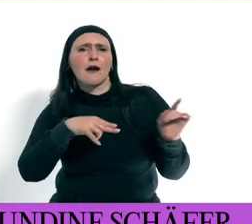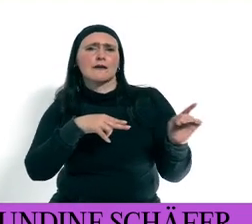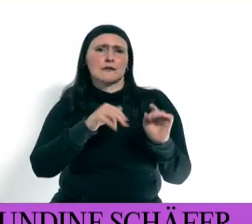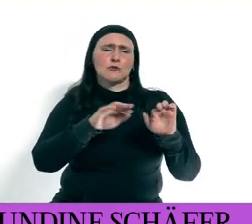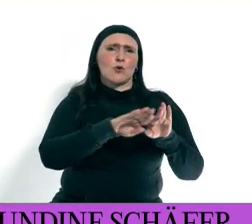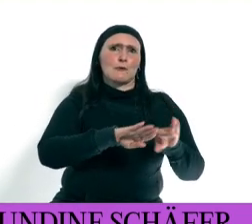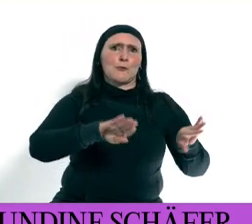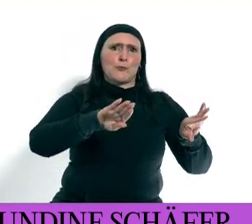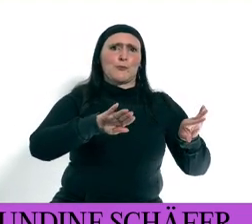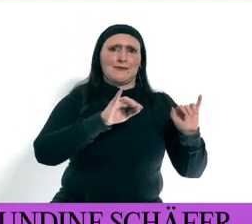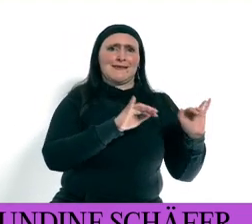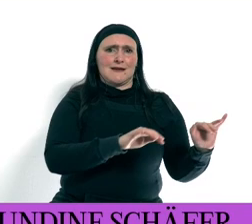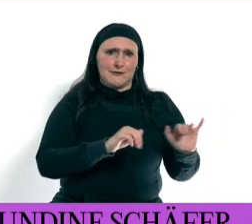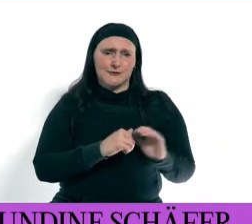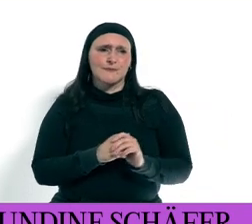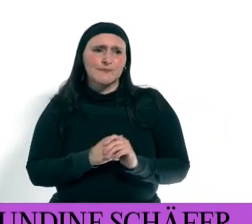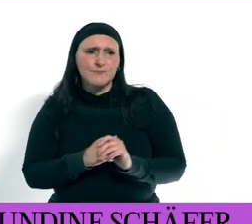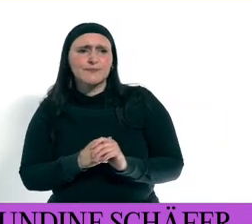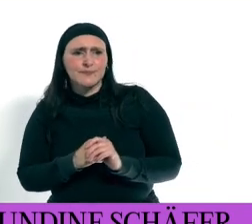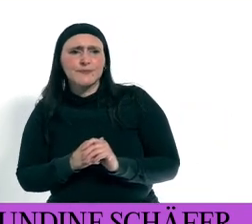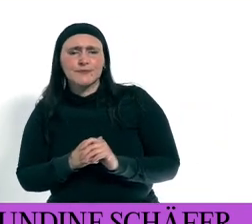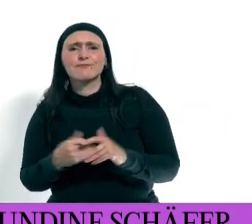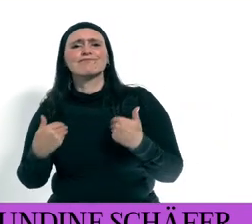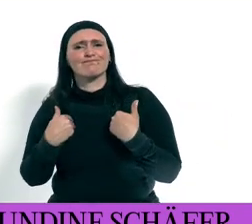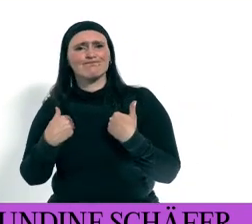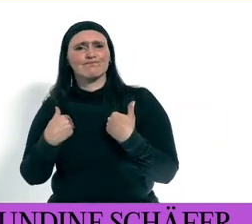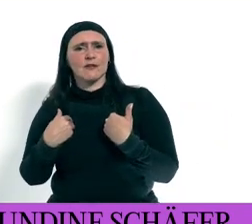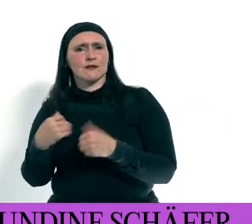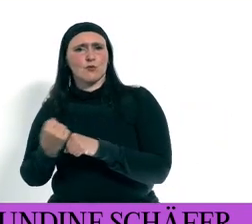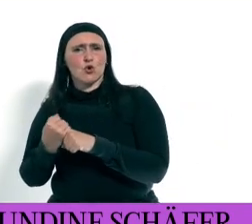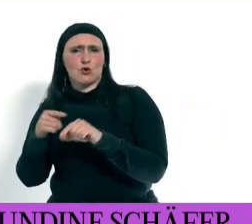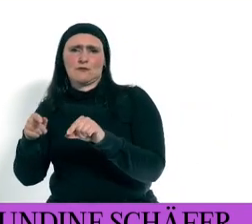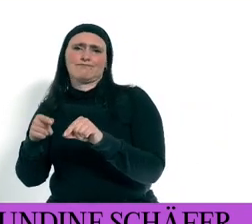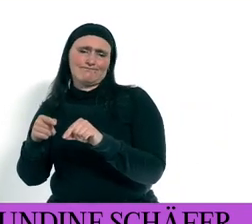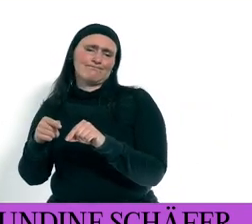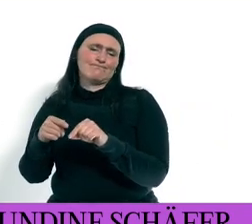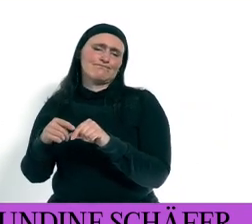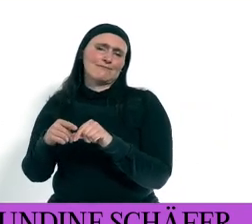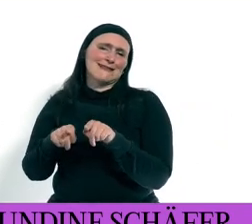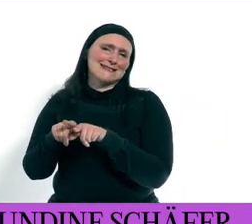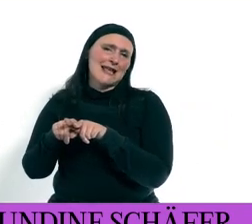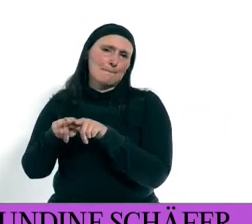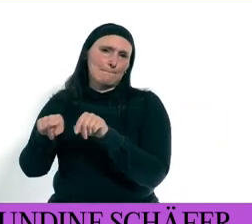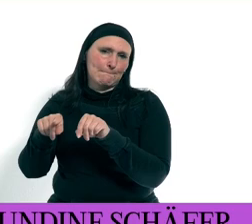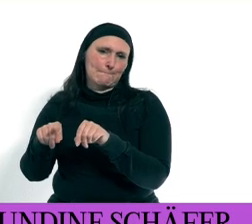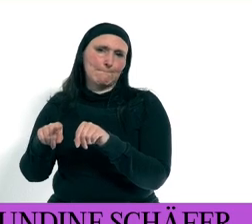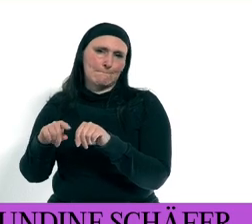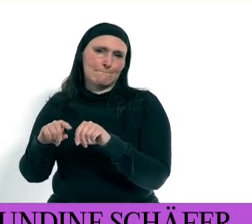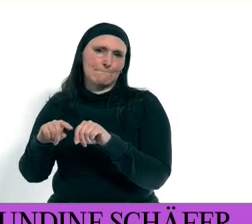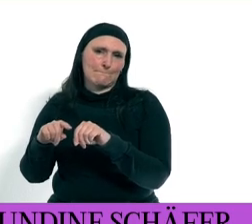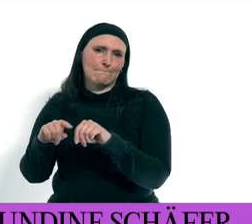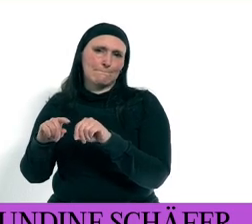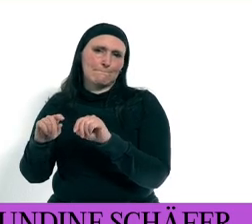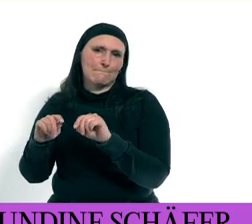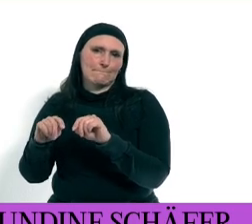diese Trennung zwischen Kunst und Leben geht. Vor allem am Anfang war das für